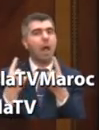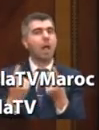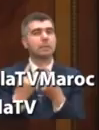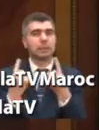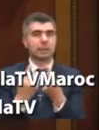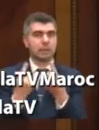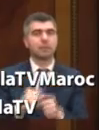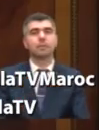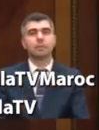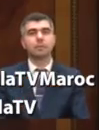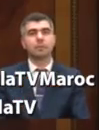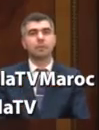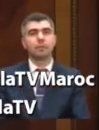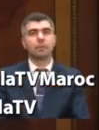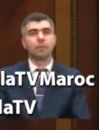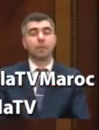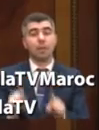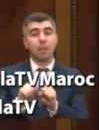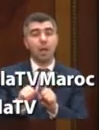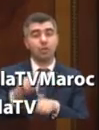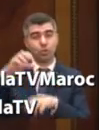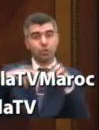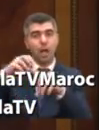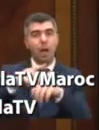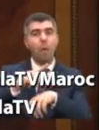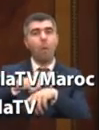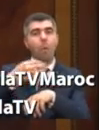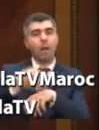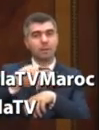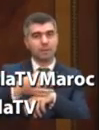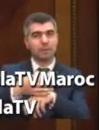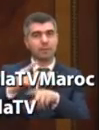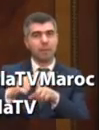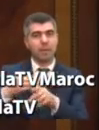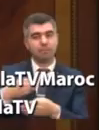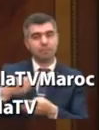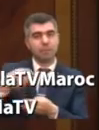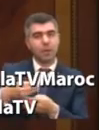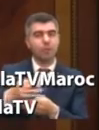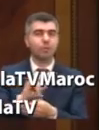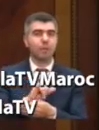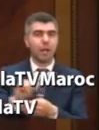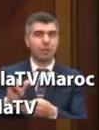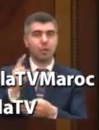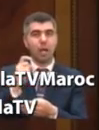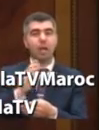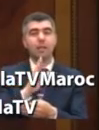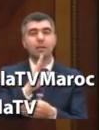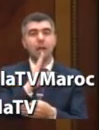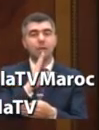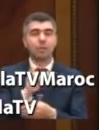الموين. ولكن ما جات شيء الشتاء في نوفمبر، ما كان شيء الشتاء في ديسمبر، ما كان شيء